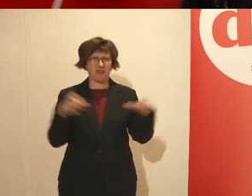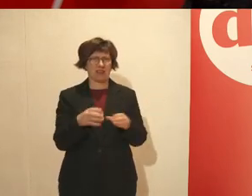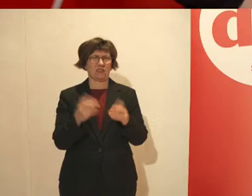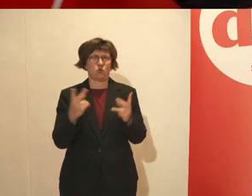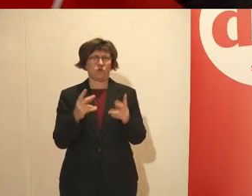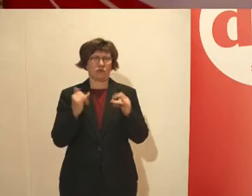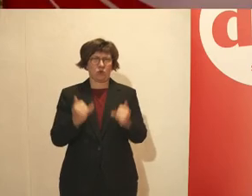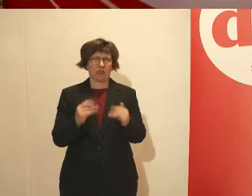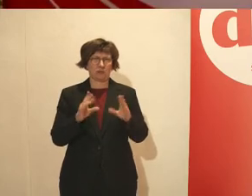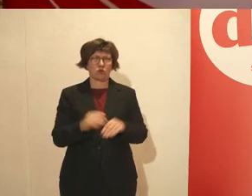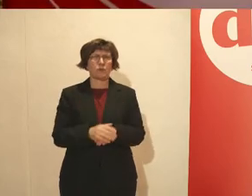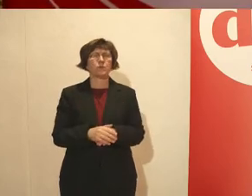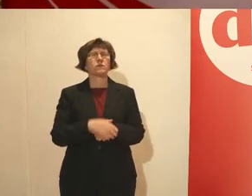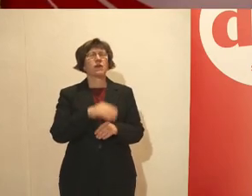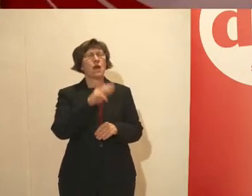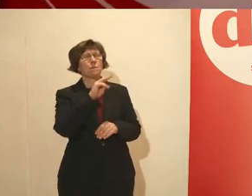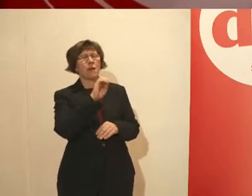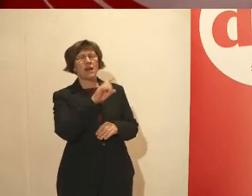beschäftigen